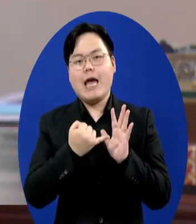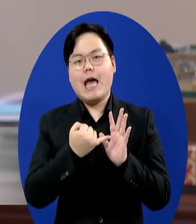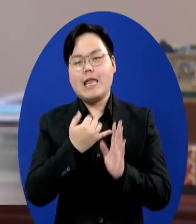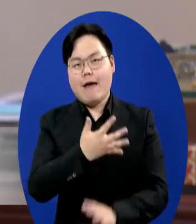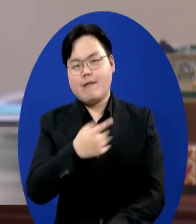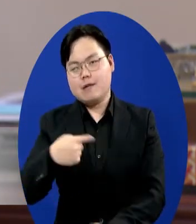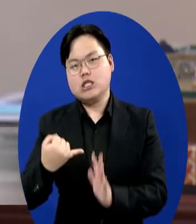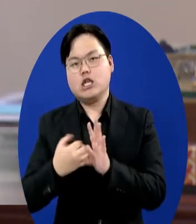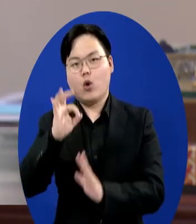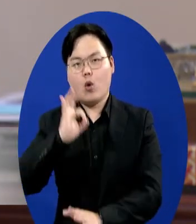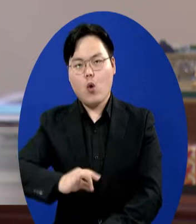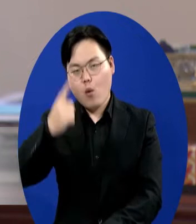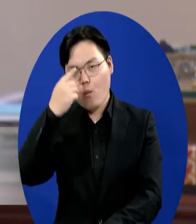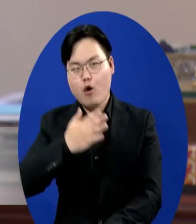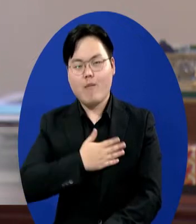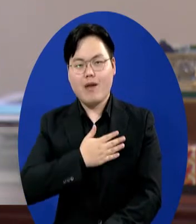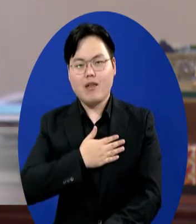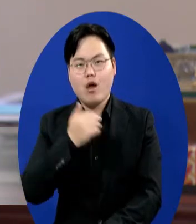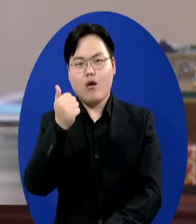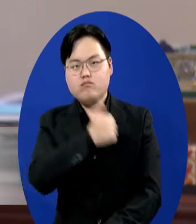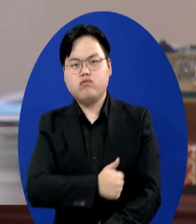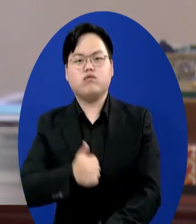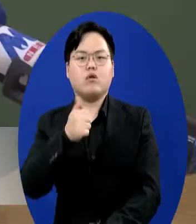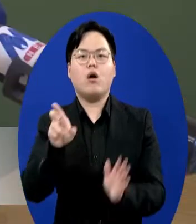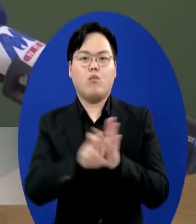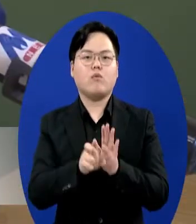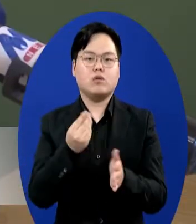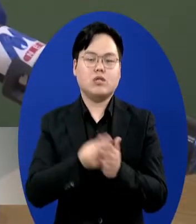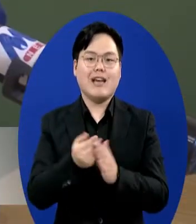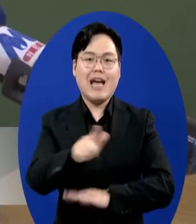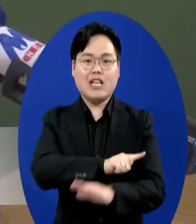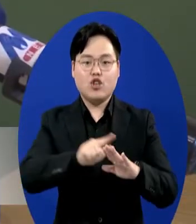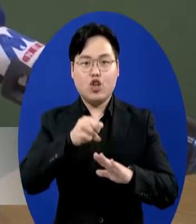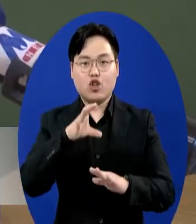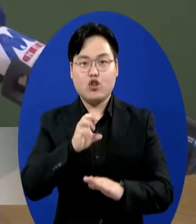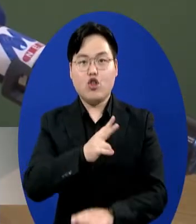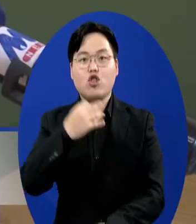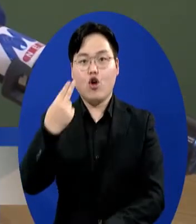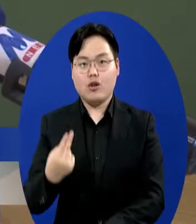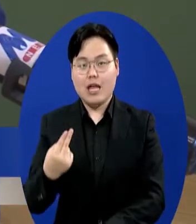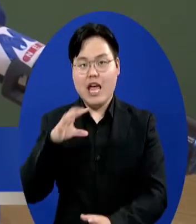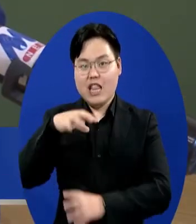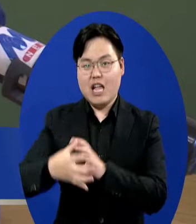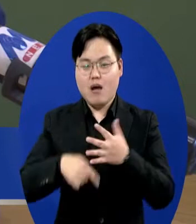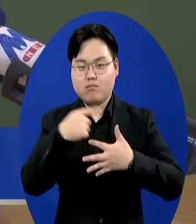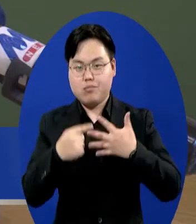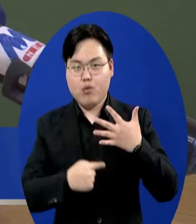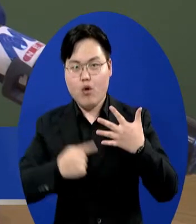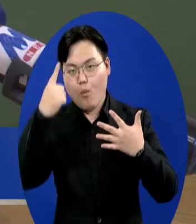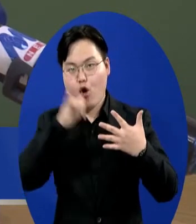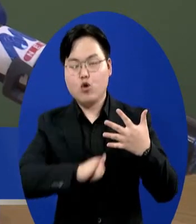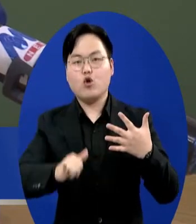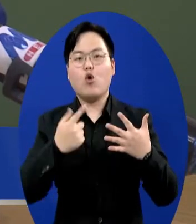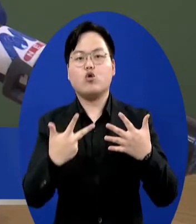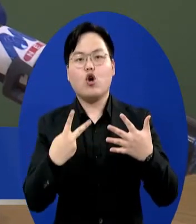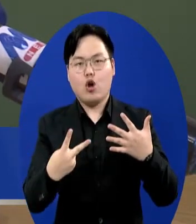55-60% бид нэр дотоодоороо одоо хангах бүрэн боломжтой болно гэсэн. За газрын тосын нөөцөр бол манайх дэлхийд 33-т ордог. Өдийн